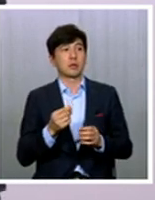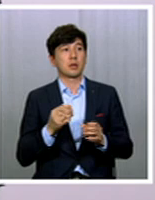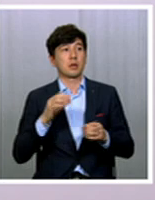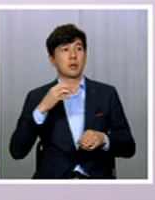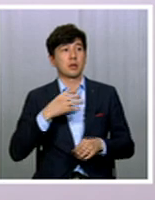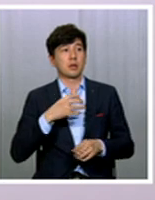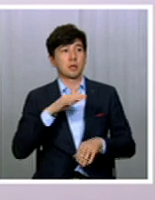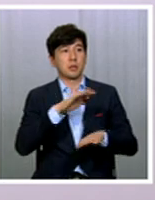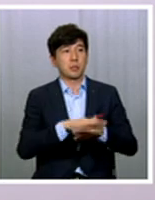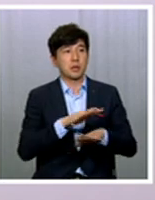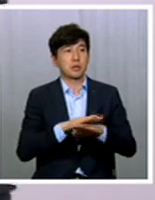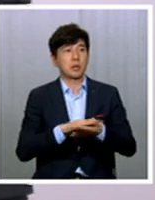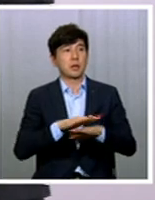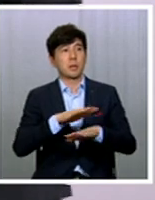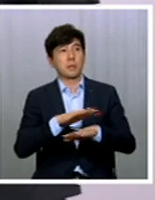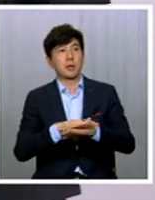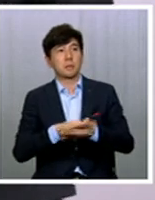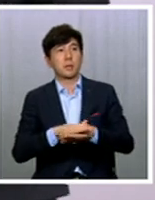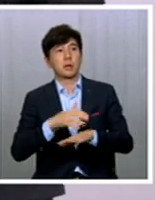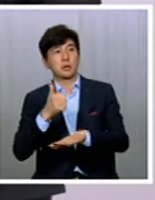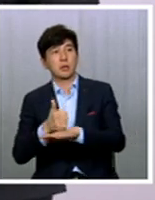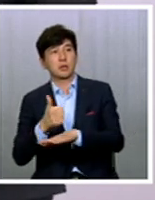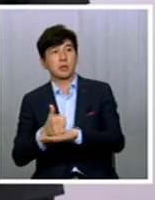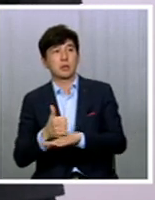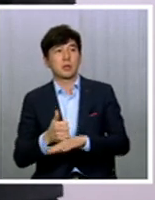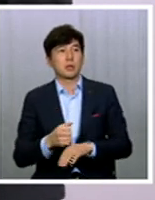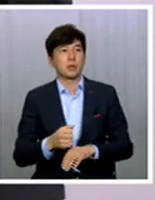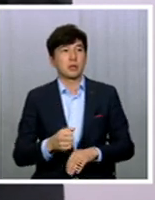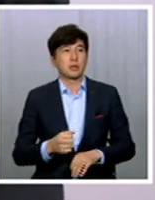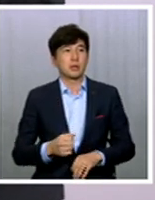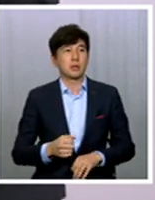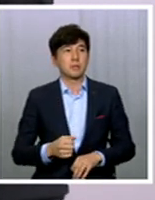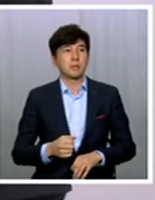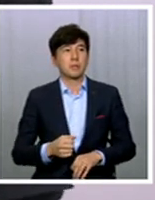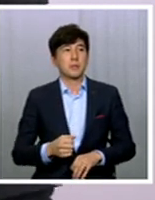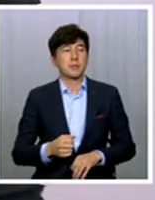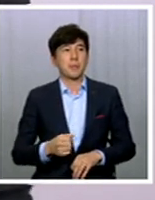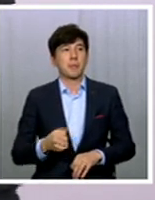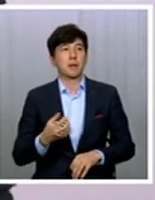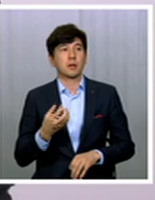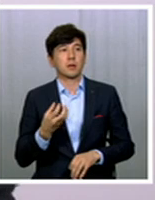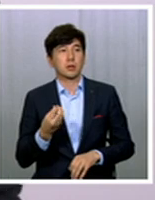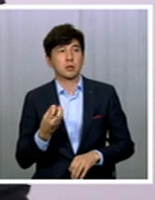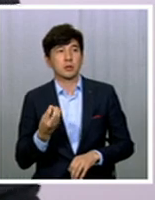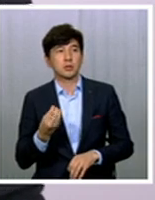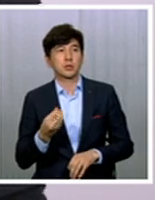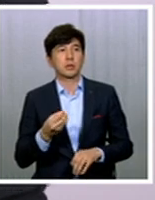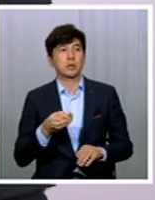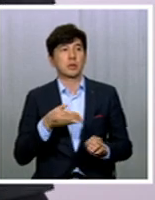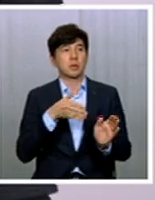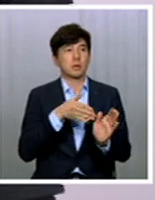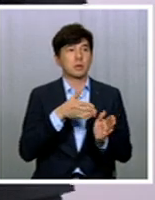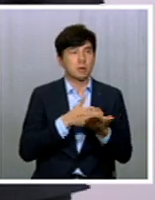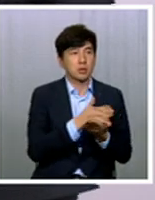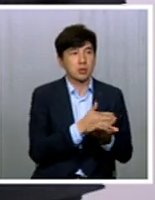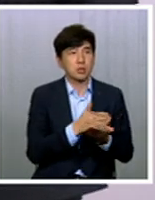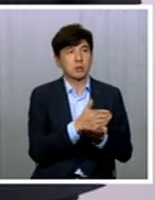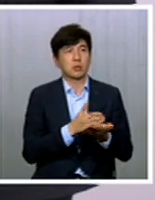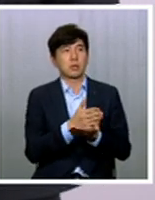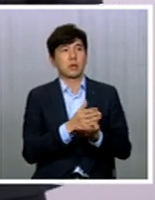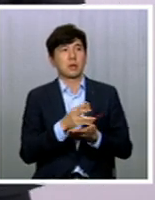негізгі ірі банктер және немесе банк жүйелері және сонымен қатар қызмет көрсетудің бір үлгісі ретінде